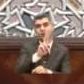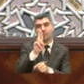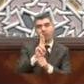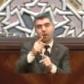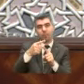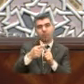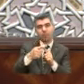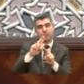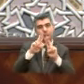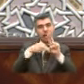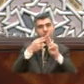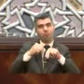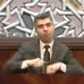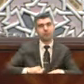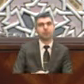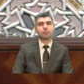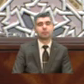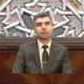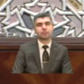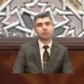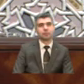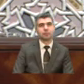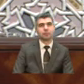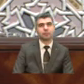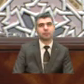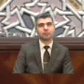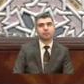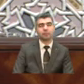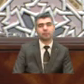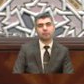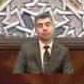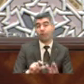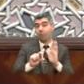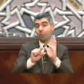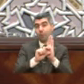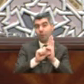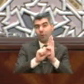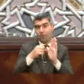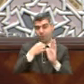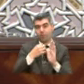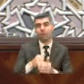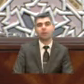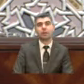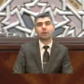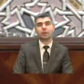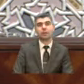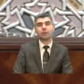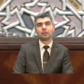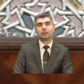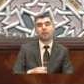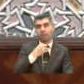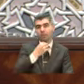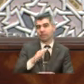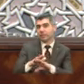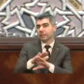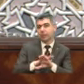للسيد الوزير للرد على التعقيبات، تفضلوا. لا هو هذا الموضوع الساده النواب، الساده النواب الله يجزيكم بخير،